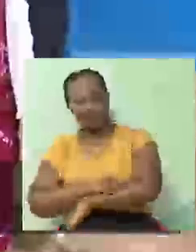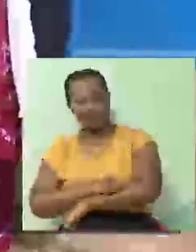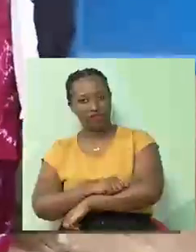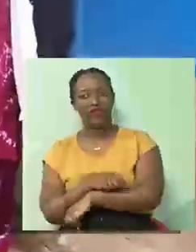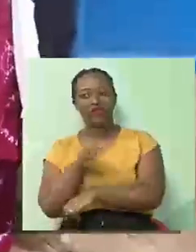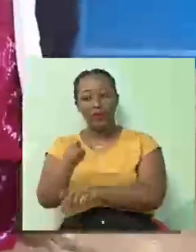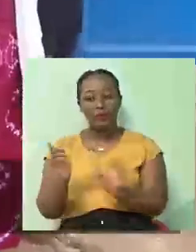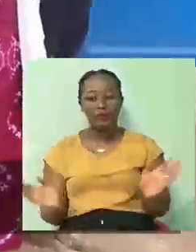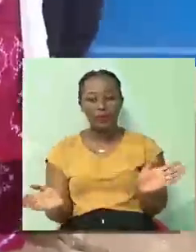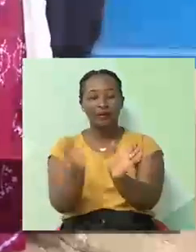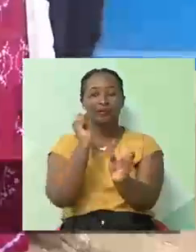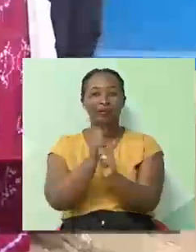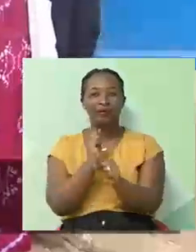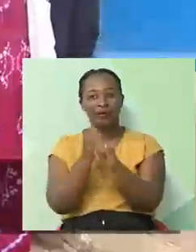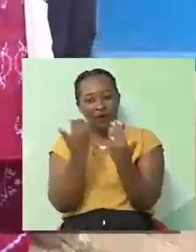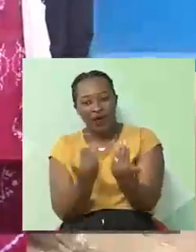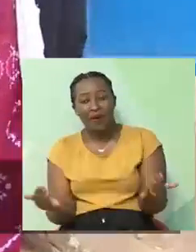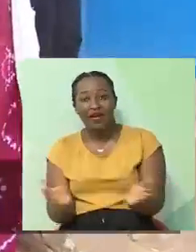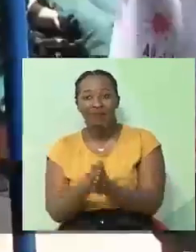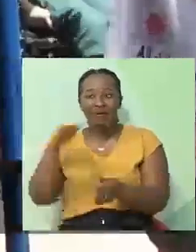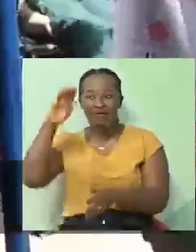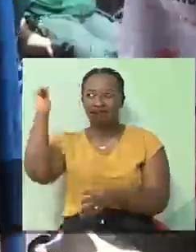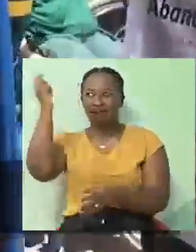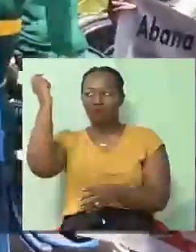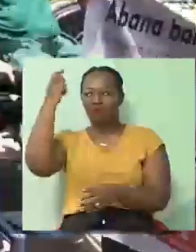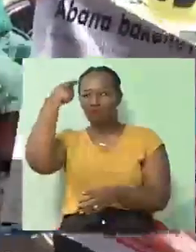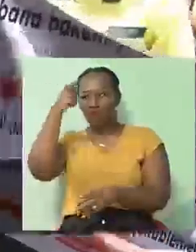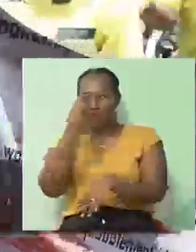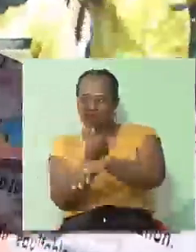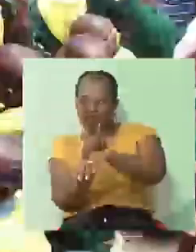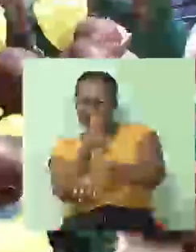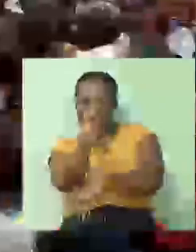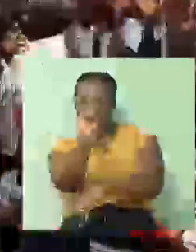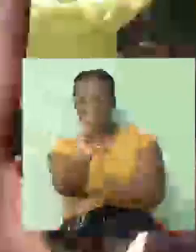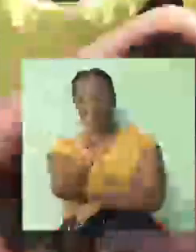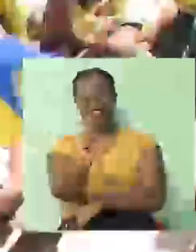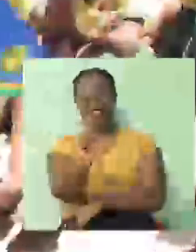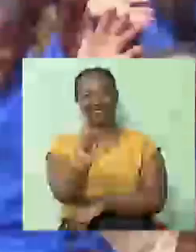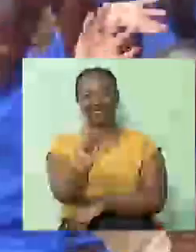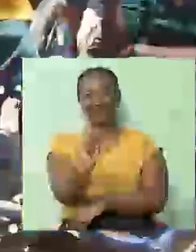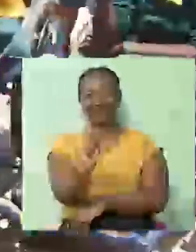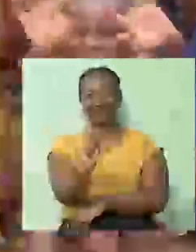kugana ishuri. Ubu bukangurambaga bukorwa abana n'abantu bakuru bavuza inzogera mu gihe cy'umunota,